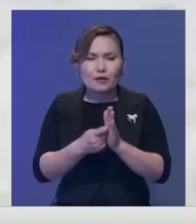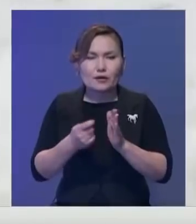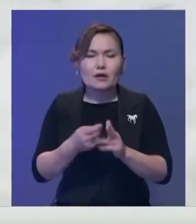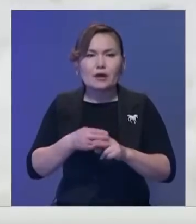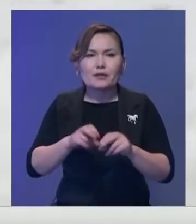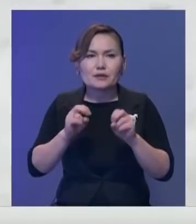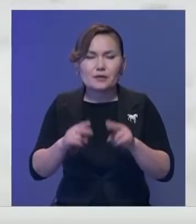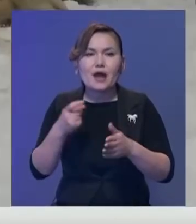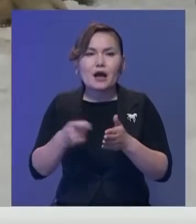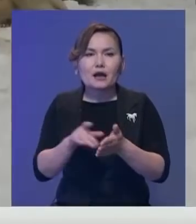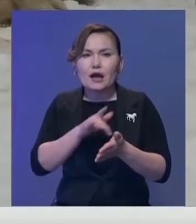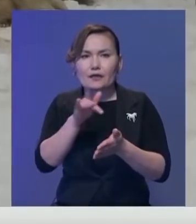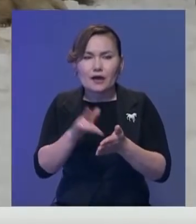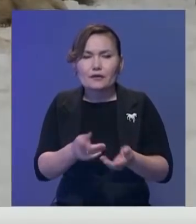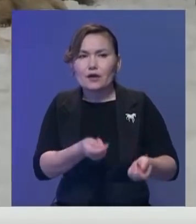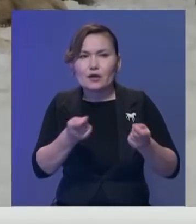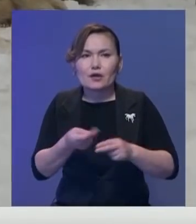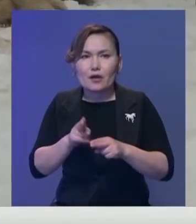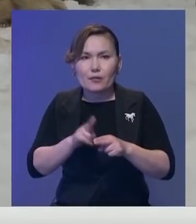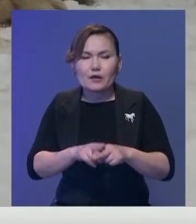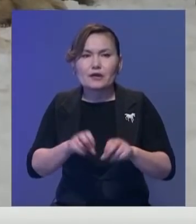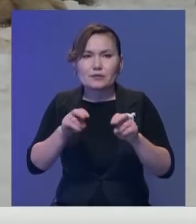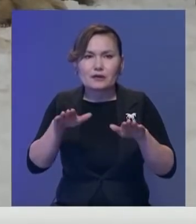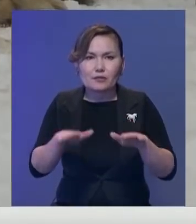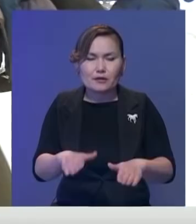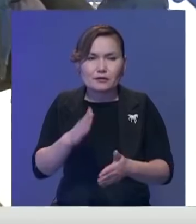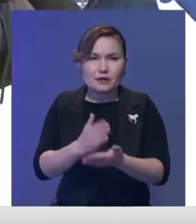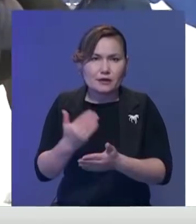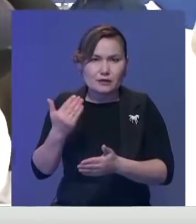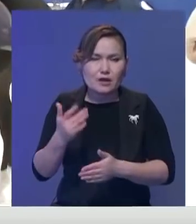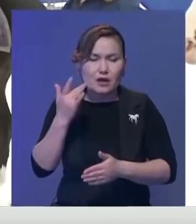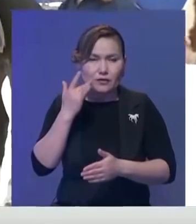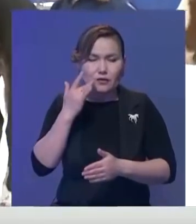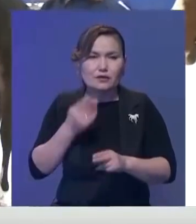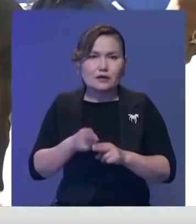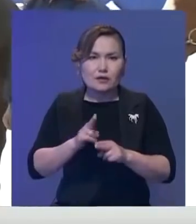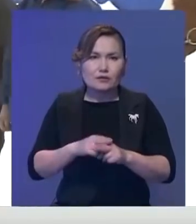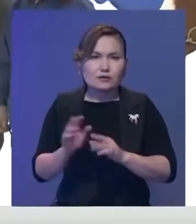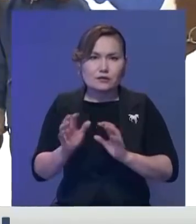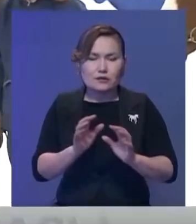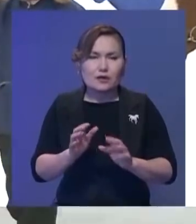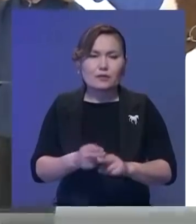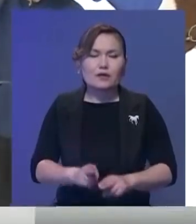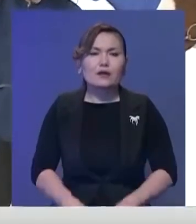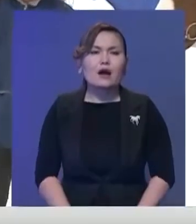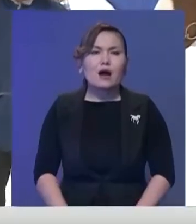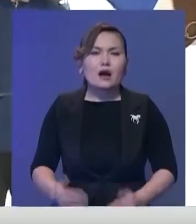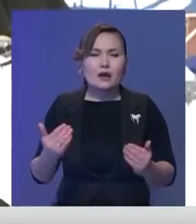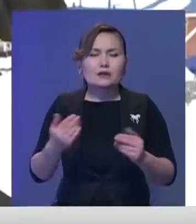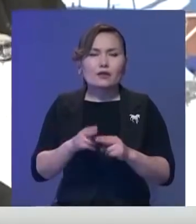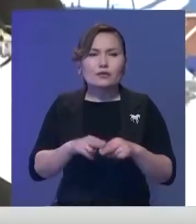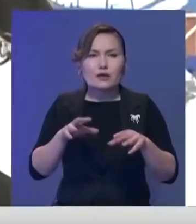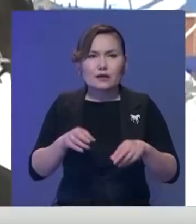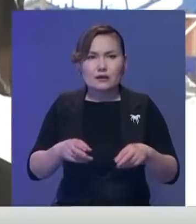Қарағандыдан алдыртқан. Иттер малғораның бір шетіне жайғасқан. Тазы жарғақ құлақ боп, сосын шашақ құлақ боп екіге